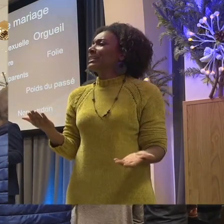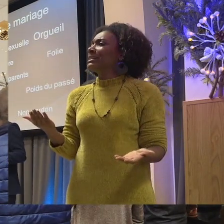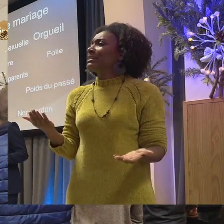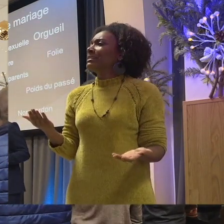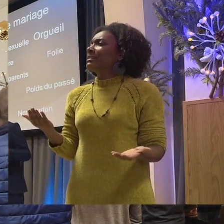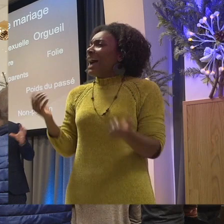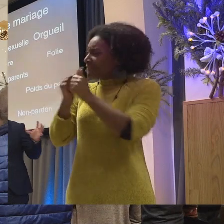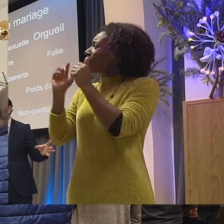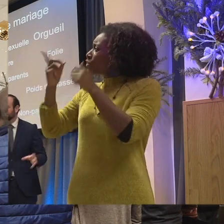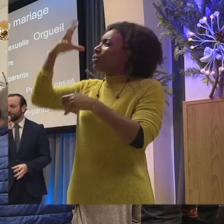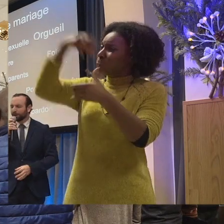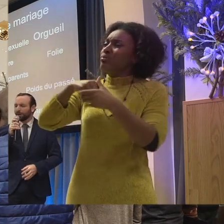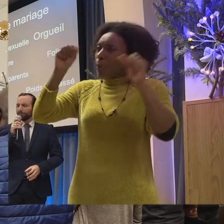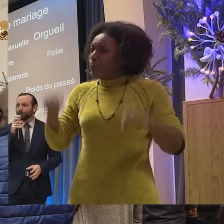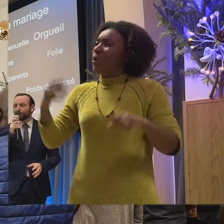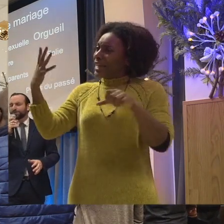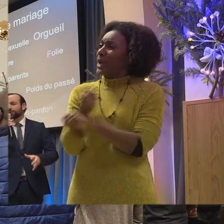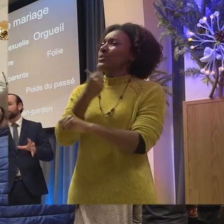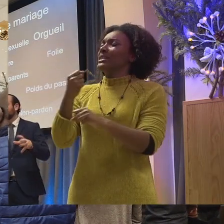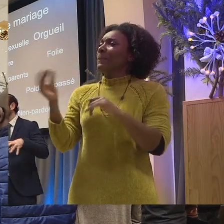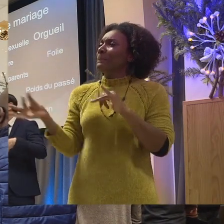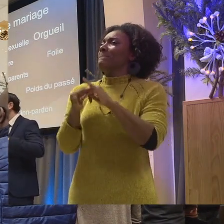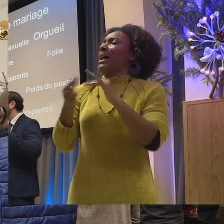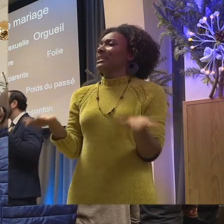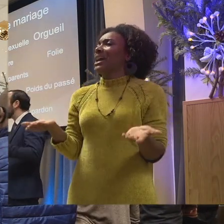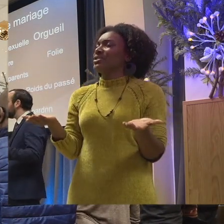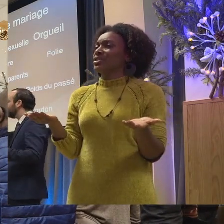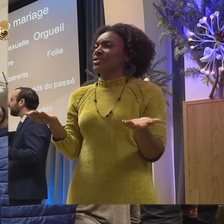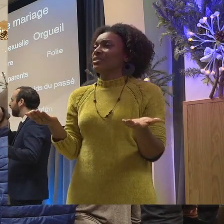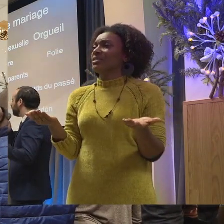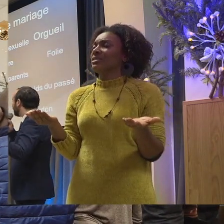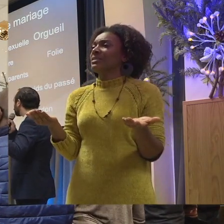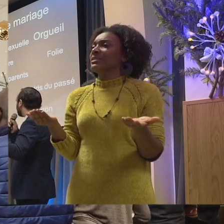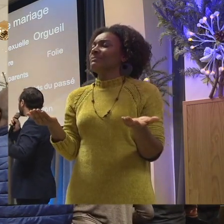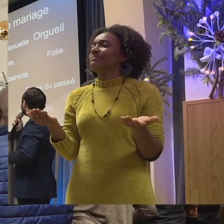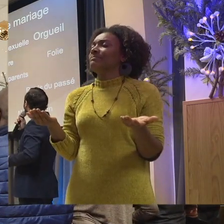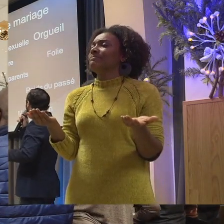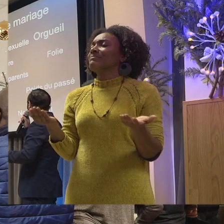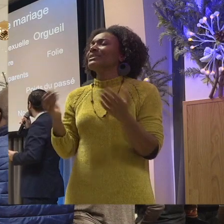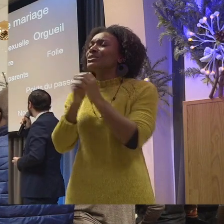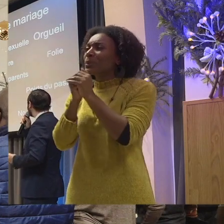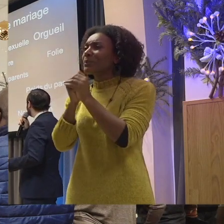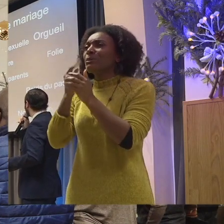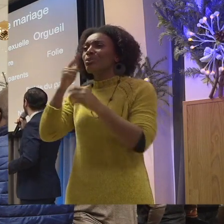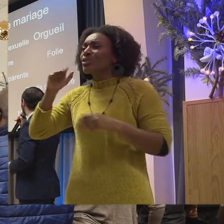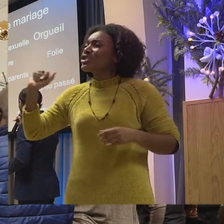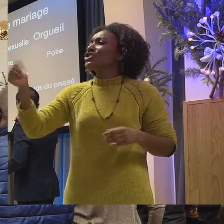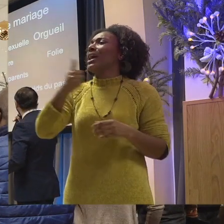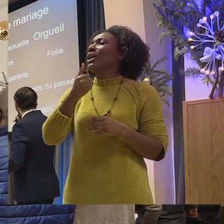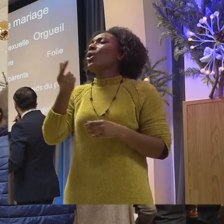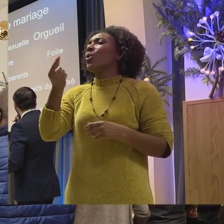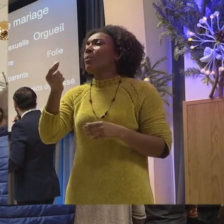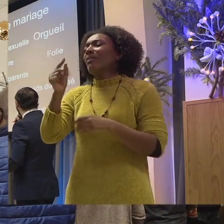série. Je te remercie pour ces enseignements, Seigneur. Te prions, Seigneur, que chacun puisse les réécouter et puis mettre en pratique ce qui a été dit, Seigneur